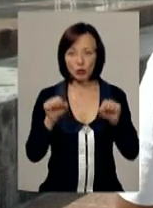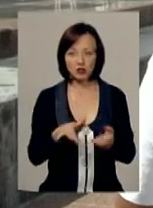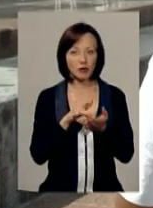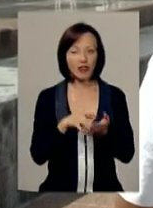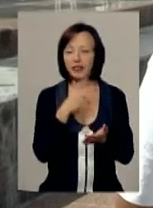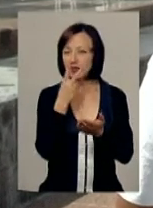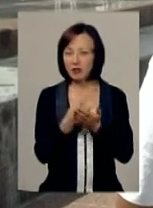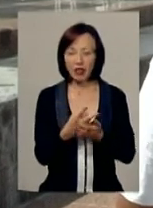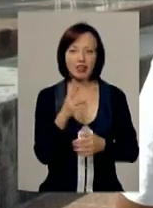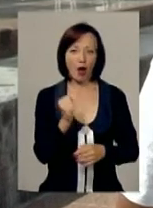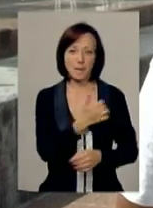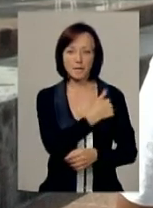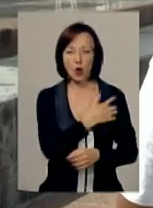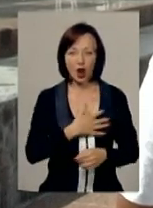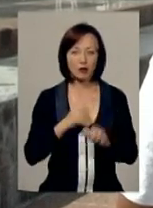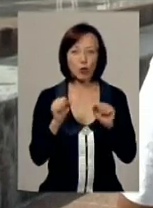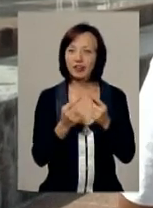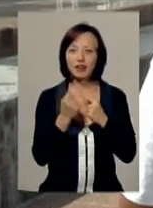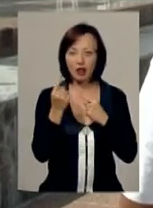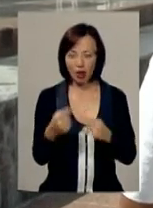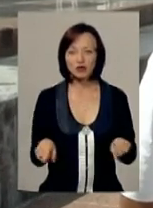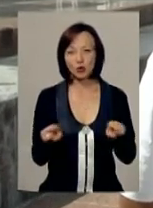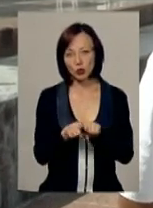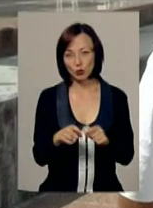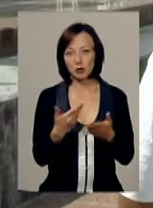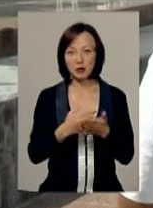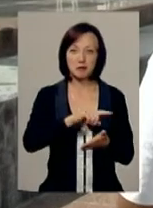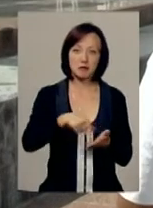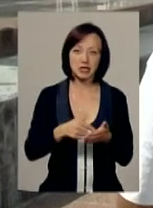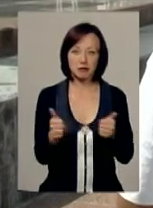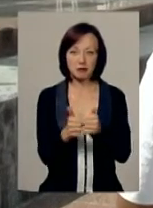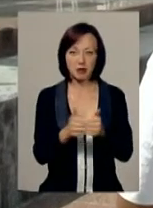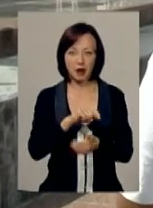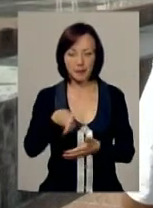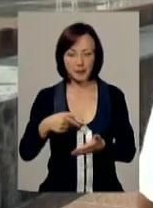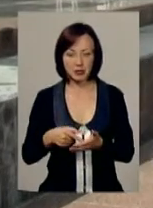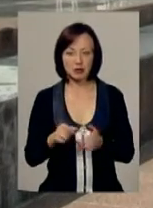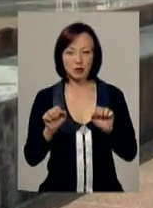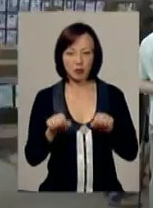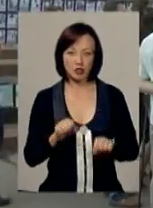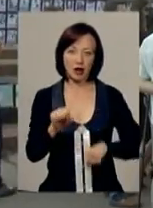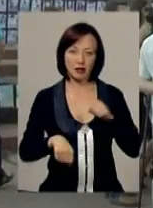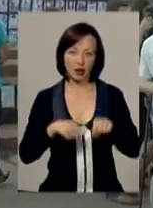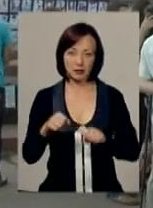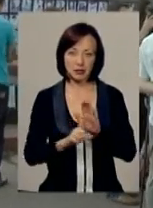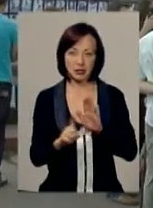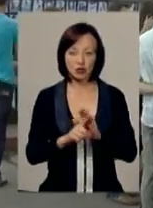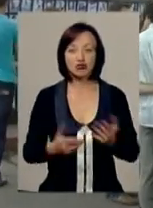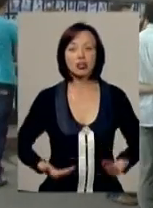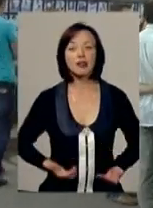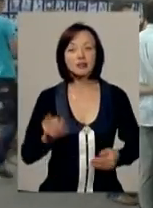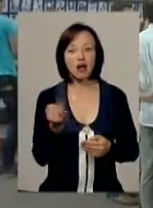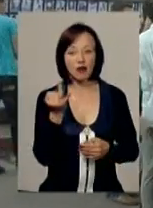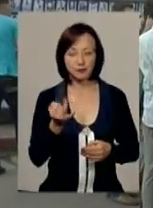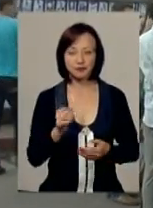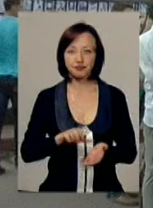незважаючи на поранення. Може, не так далеко, але все одно там десь містом, біля міста можна кататися, їздити. Жити цікаво.